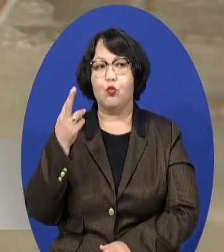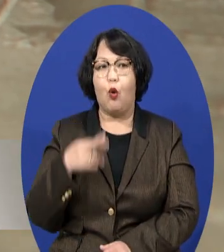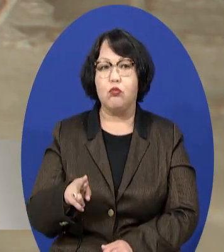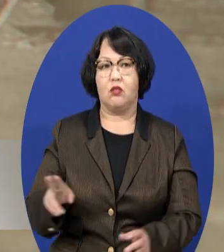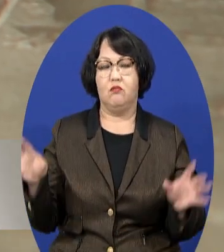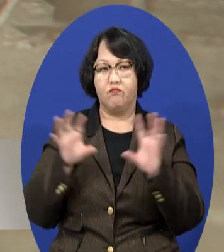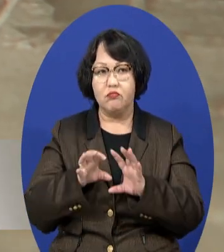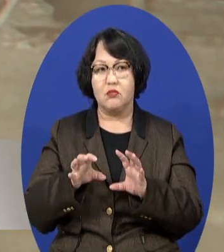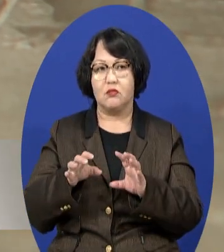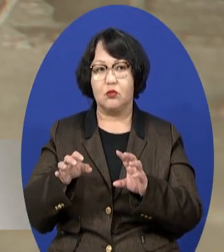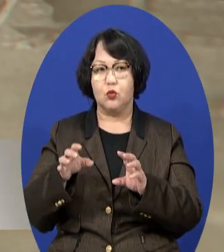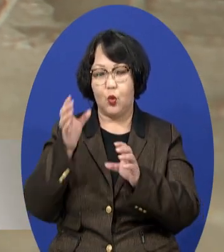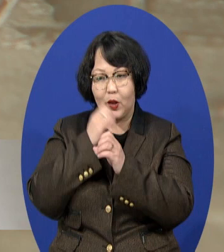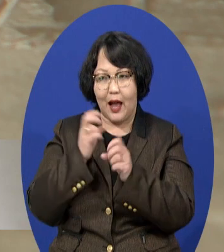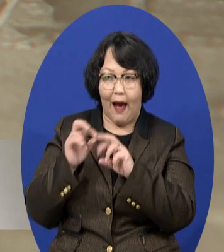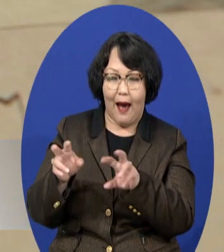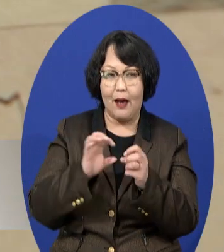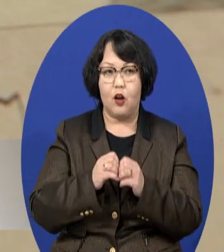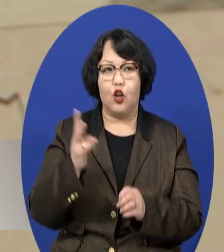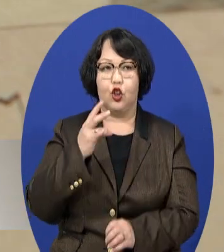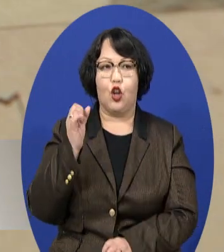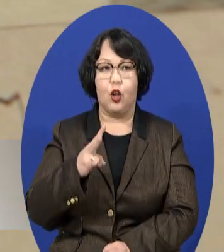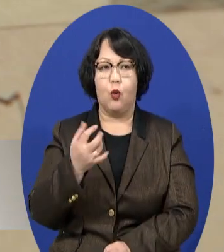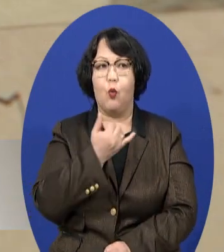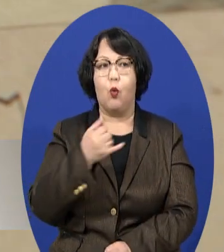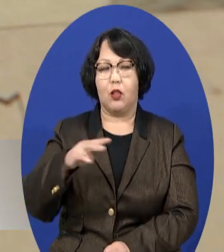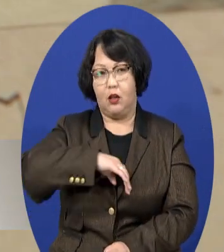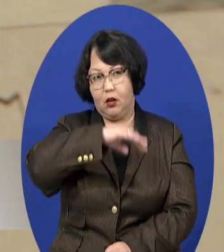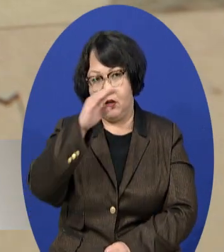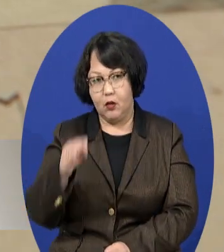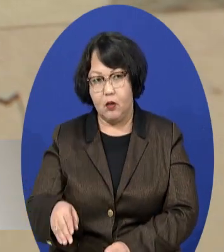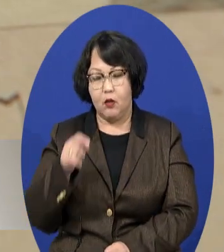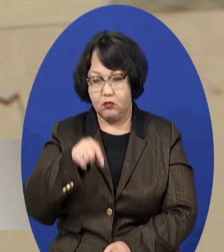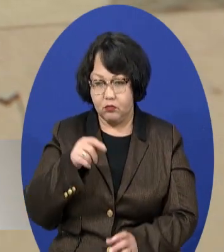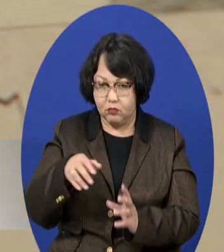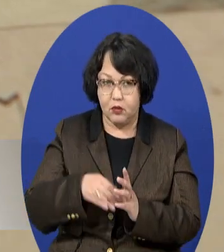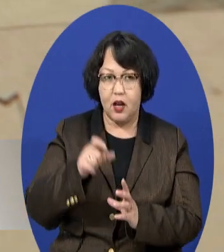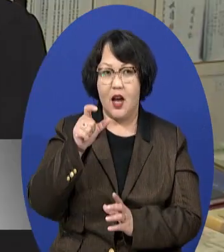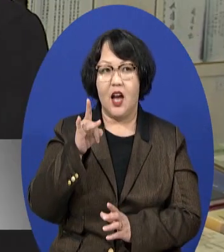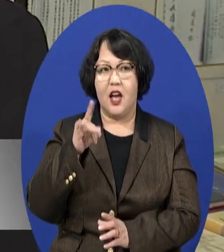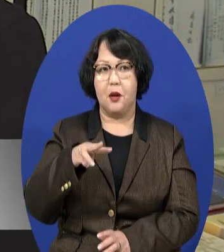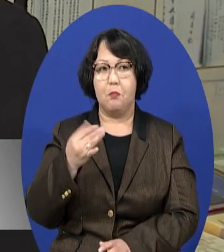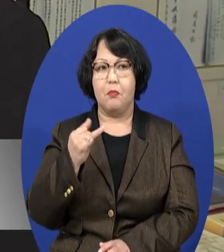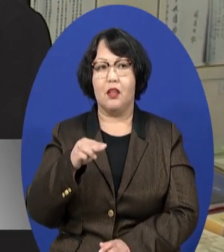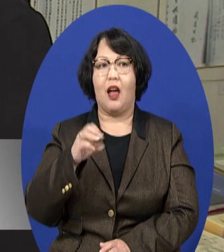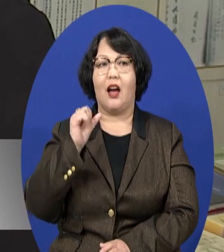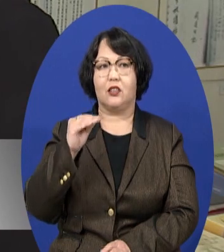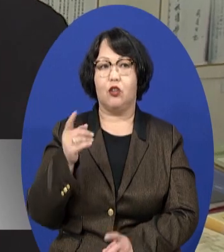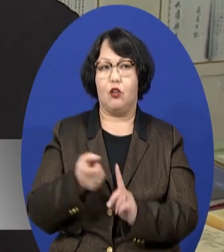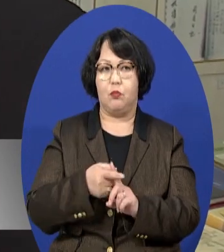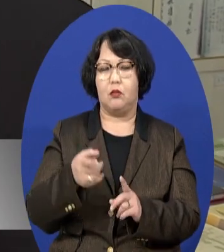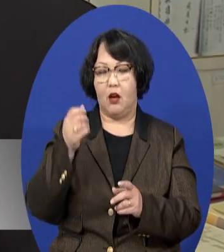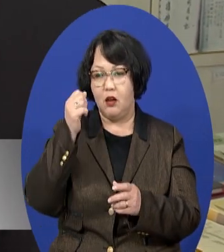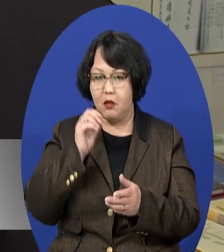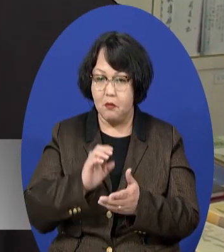альбом. За энэ хүн бол Баян уулын бүсийг малтаж тэ. Одоо 95-аад одоо олон алдруудыг бас Монголдөөс олсон хүн. За энэ хүний